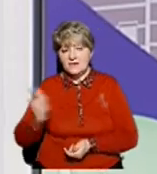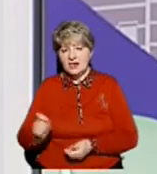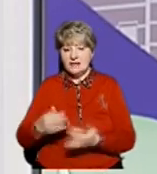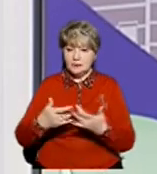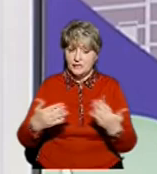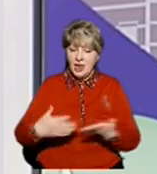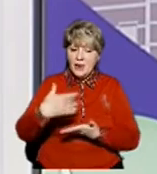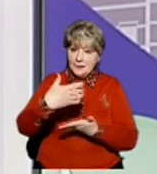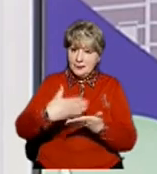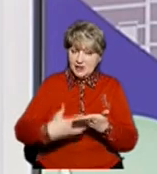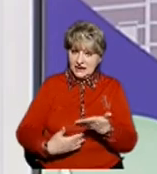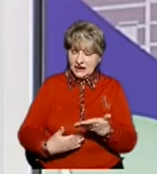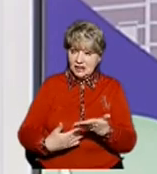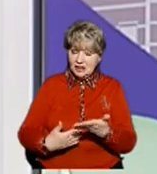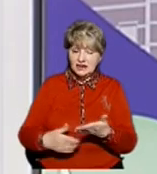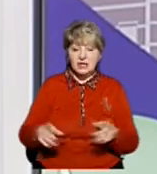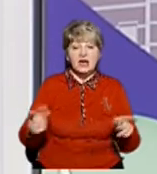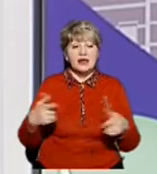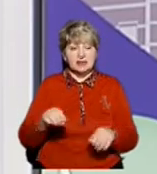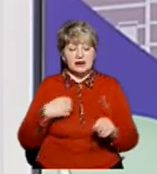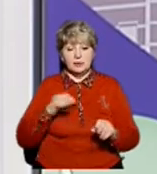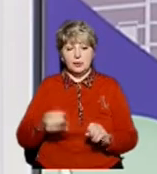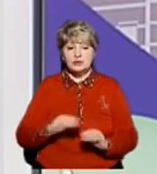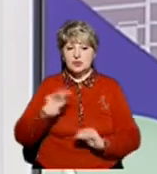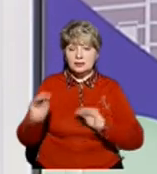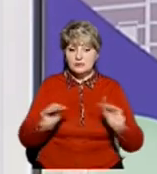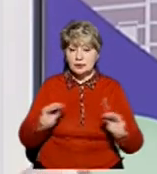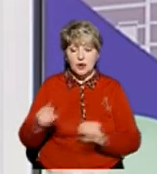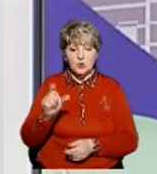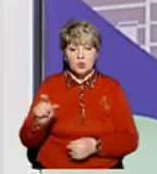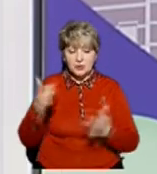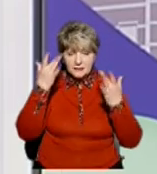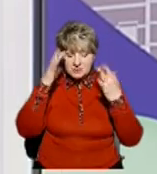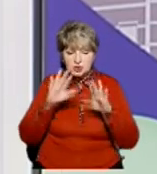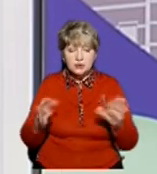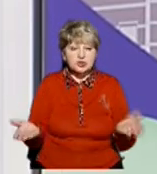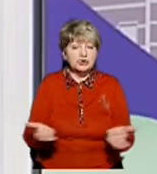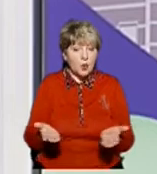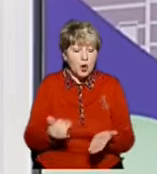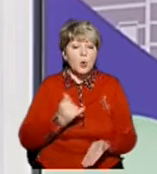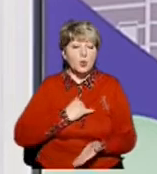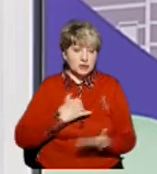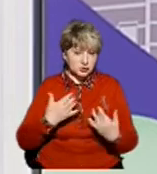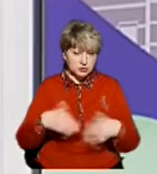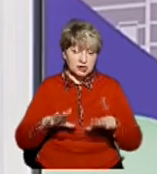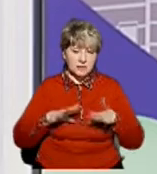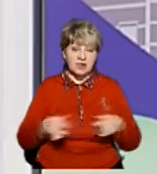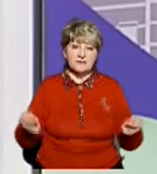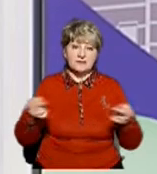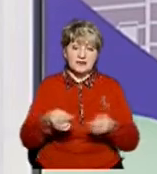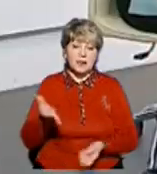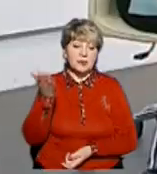Тобто перелік тих місць, де ми можемо розмістити людей, у разі чого, він у нас вже був визначений